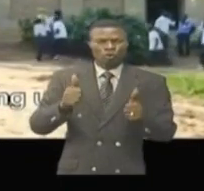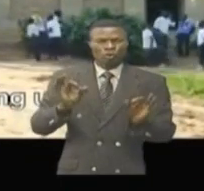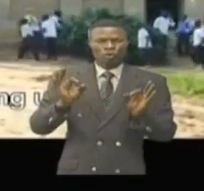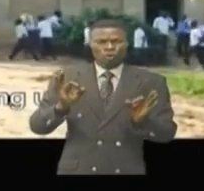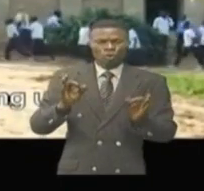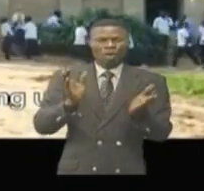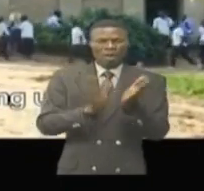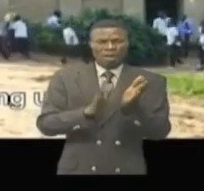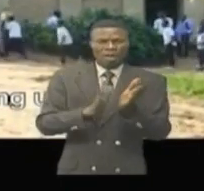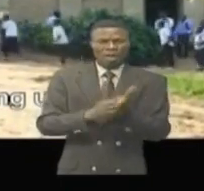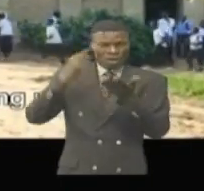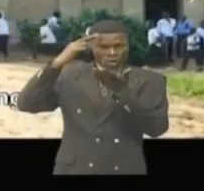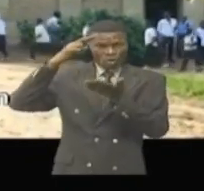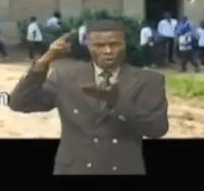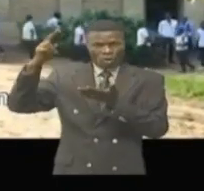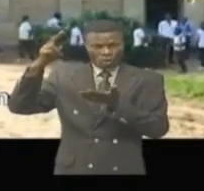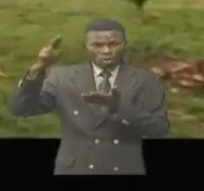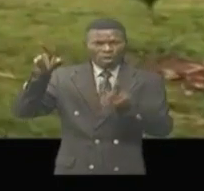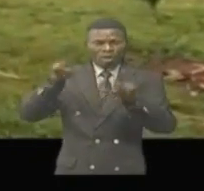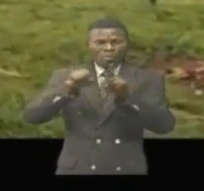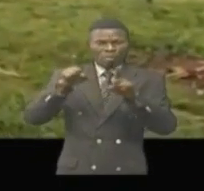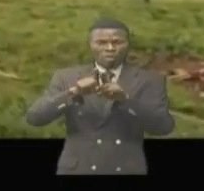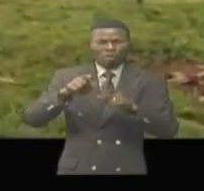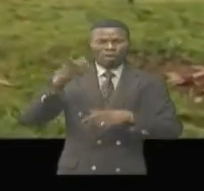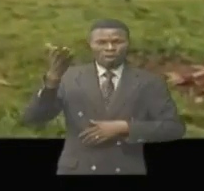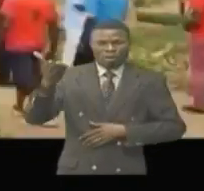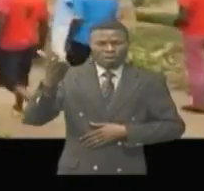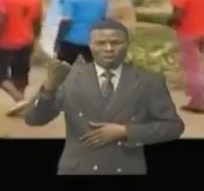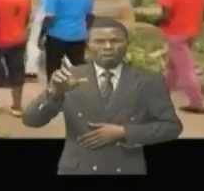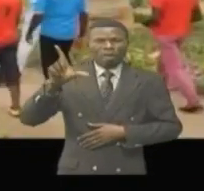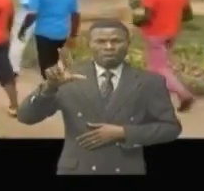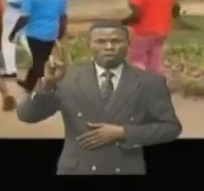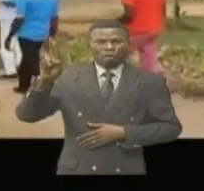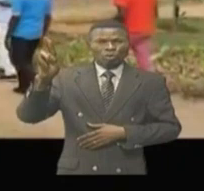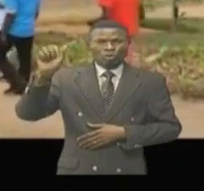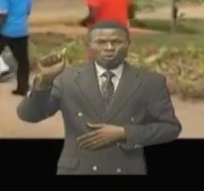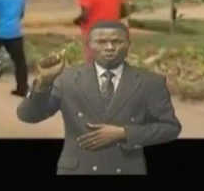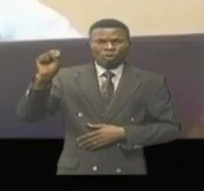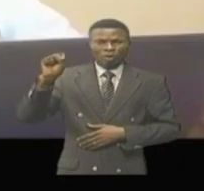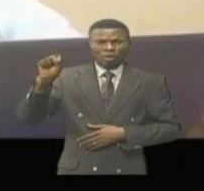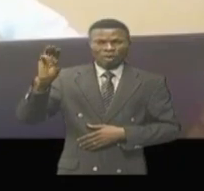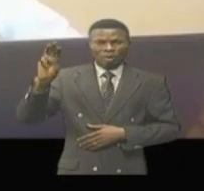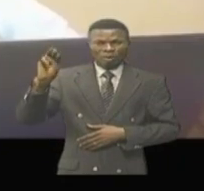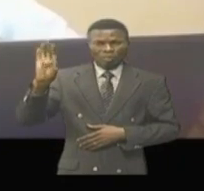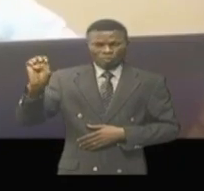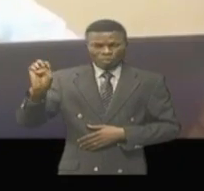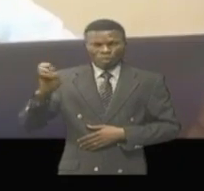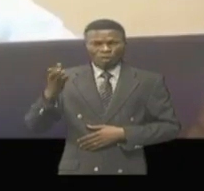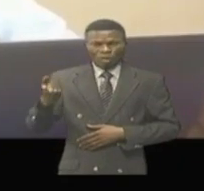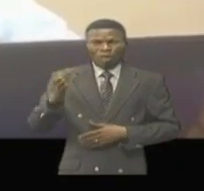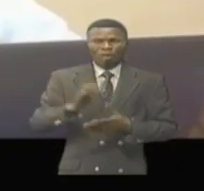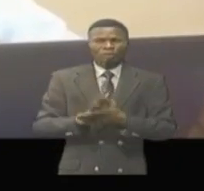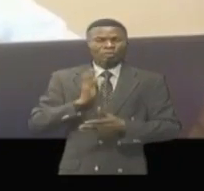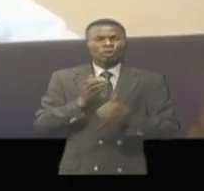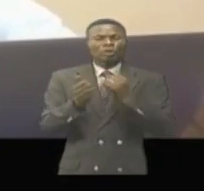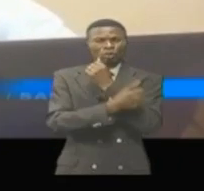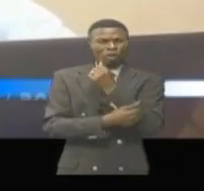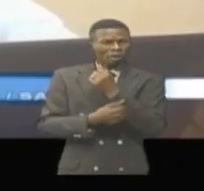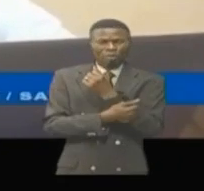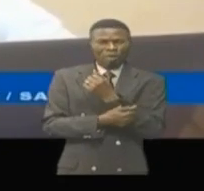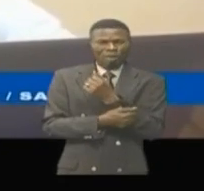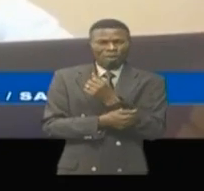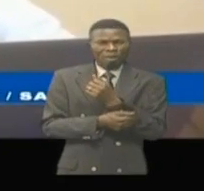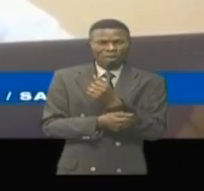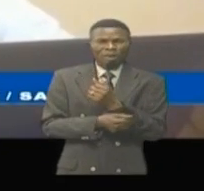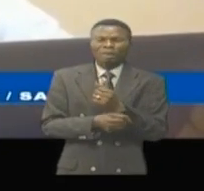une université dans les territoires de Lusambo, Lodja et Lomela. Le développement de notre pays ne viendra pas d'ailleurs, ça